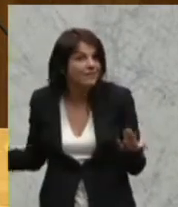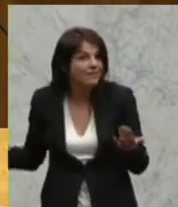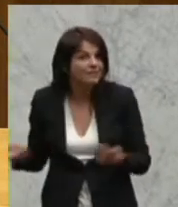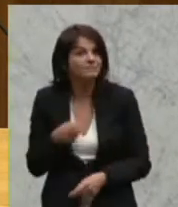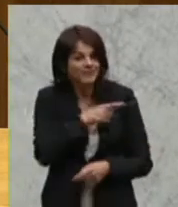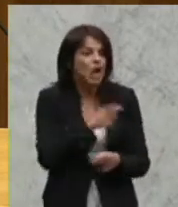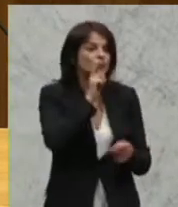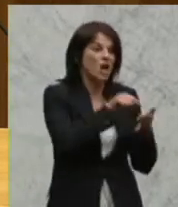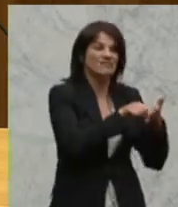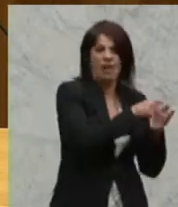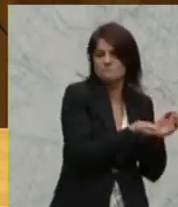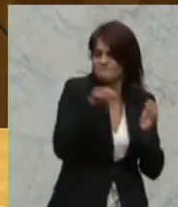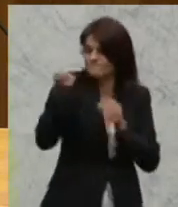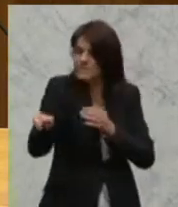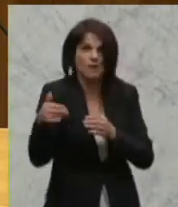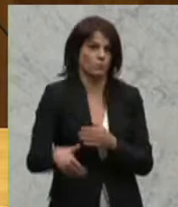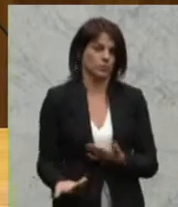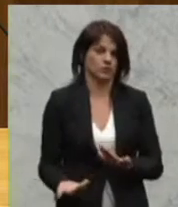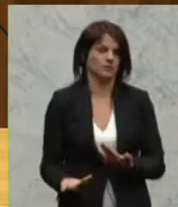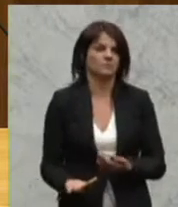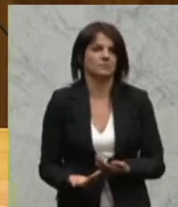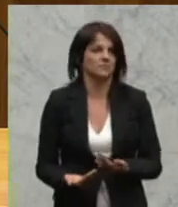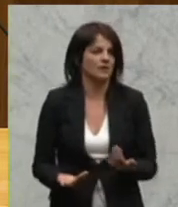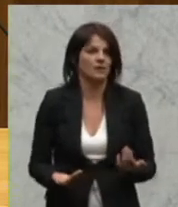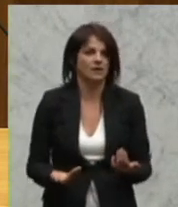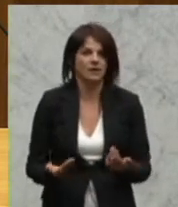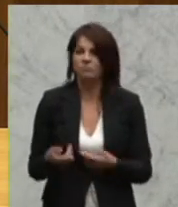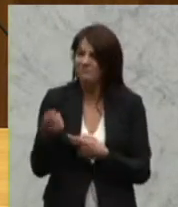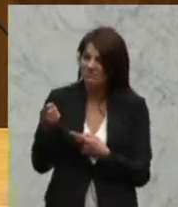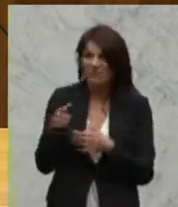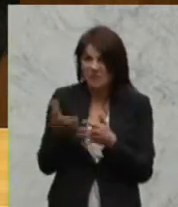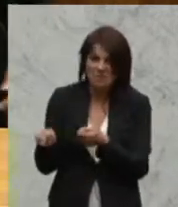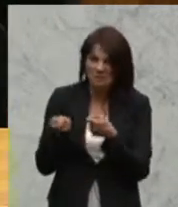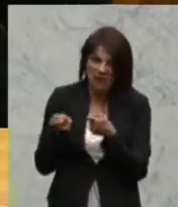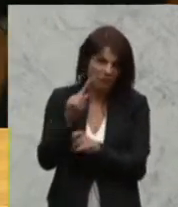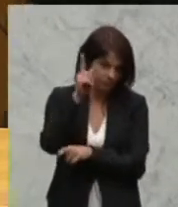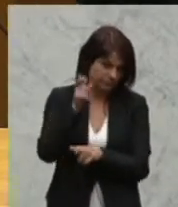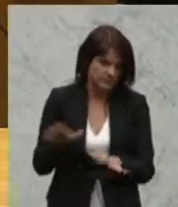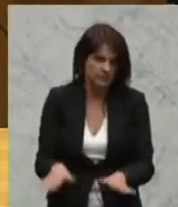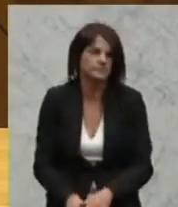Steuerzahler viel kosten und nicht immer so viel bringen. Danke.